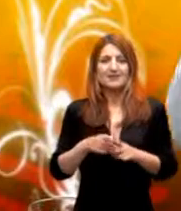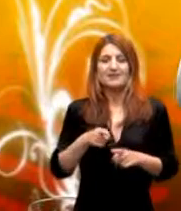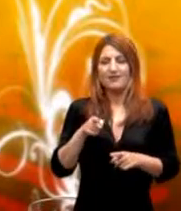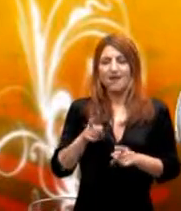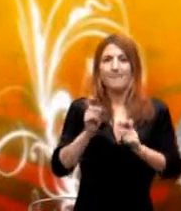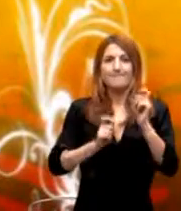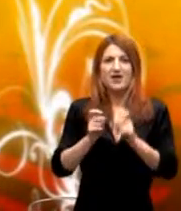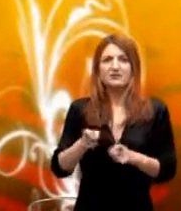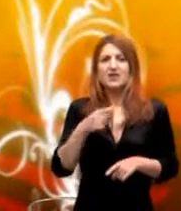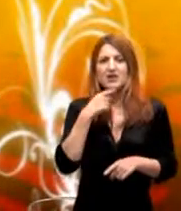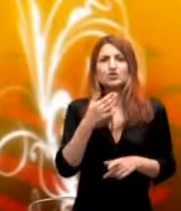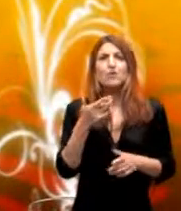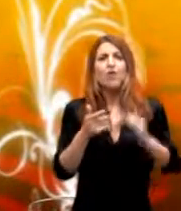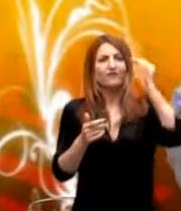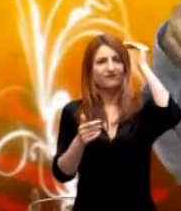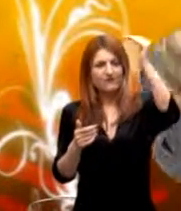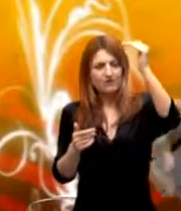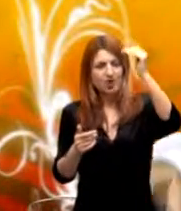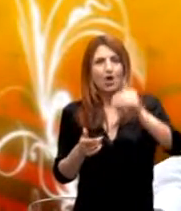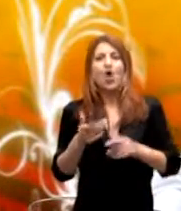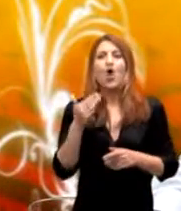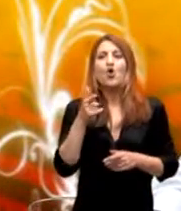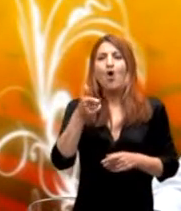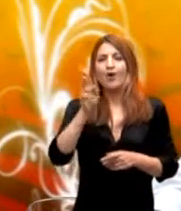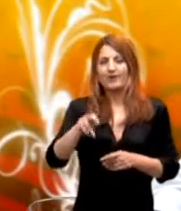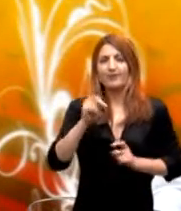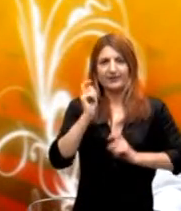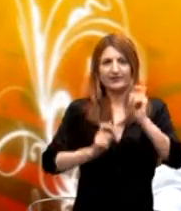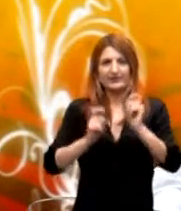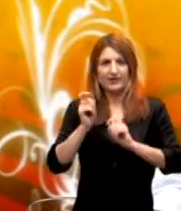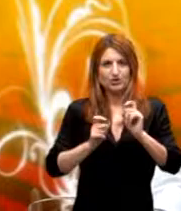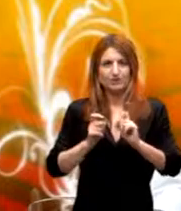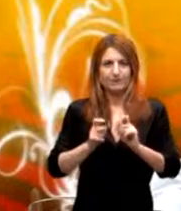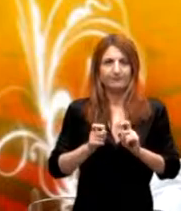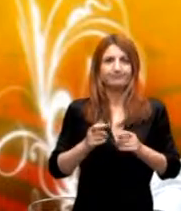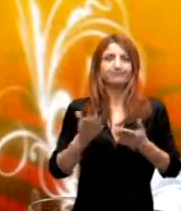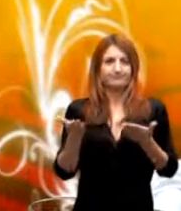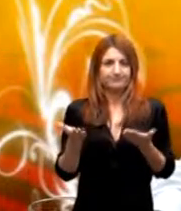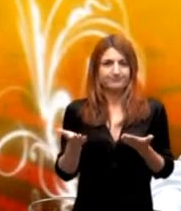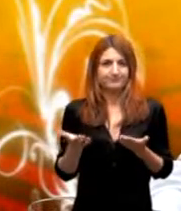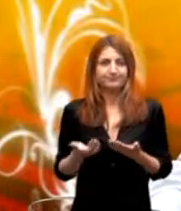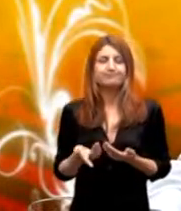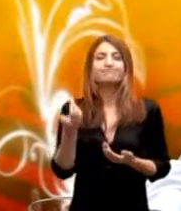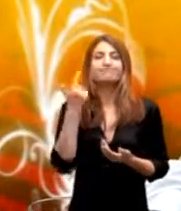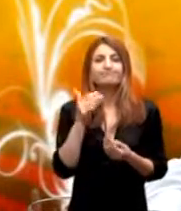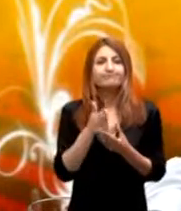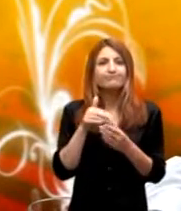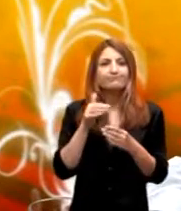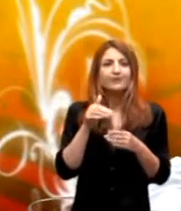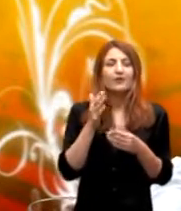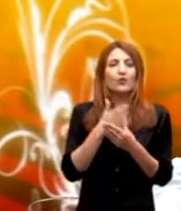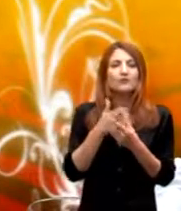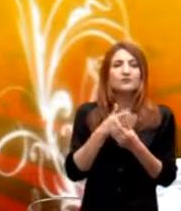kažemo, stavimo u omjer visinu i u omjer stavimo tjelesnu težinu. Međutim,